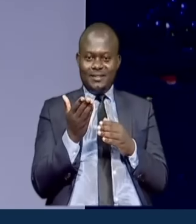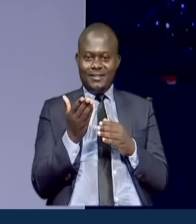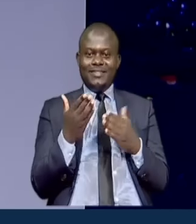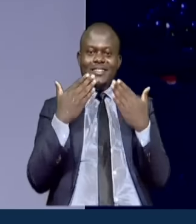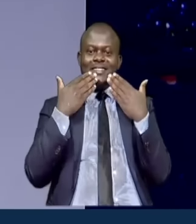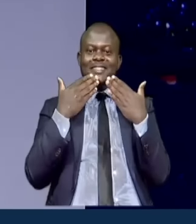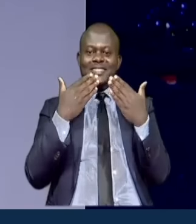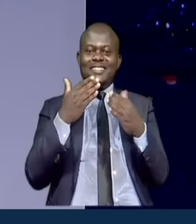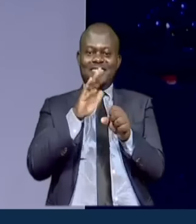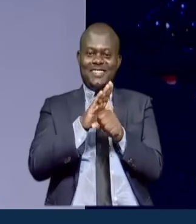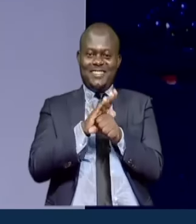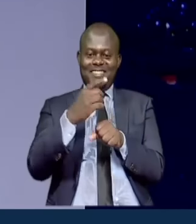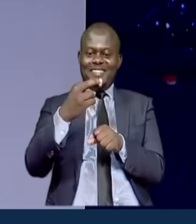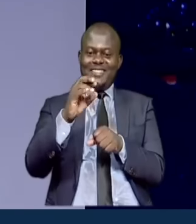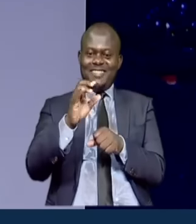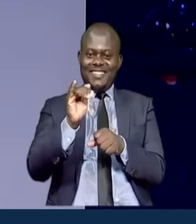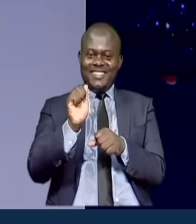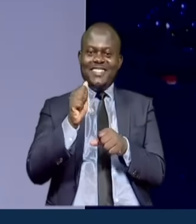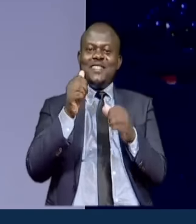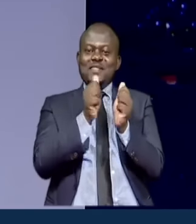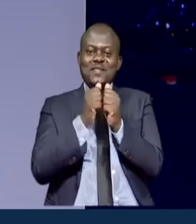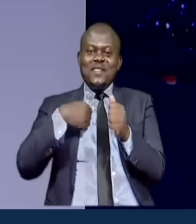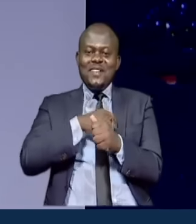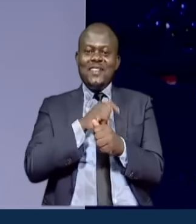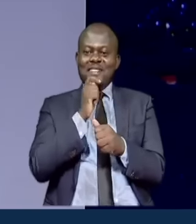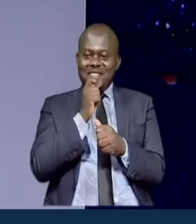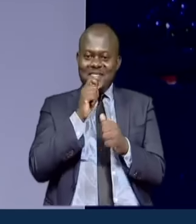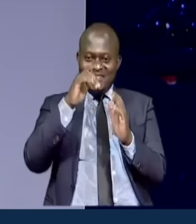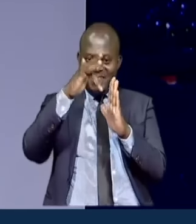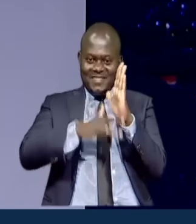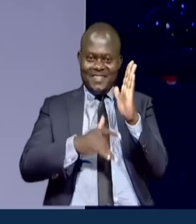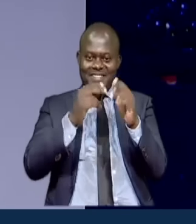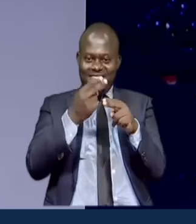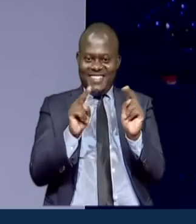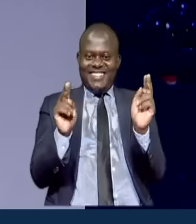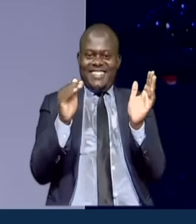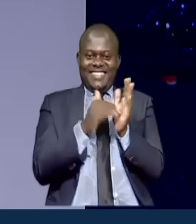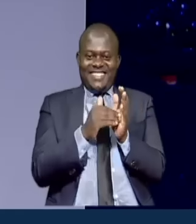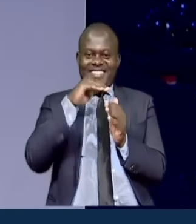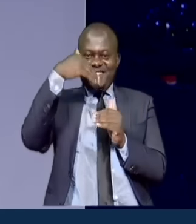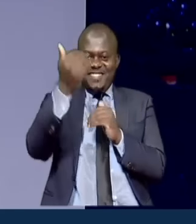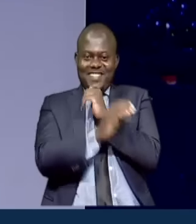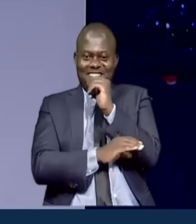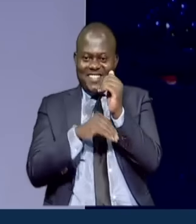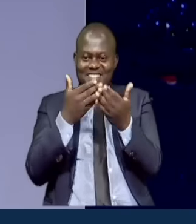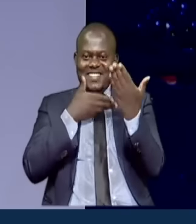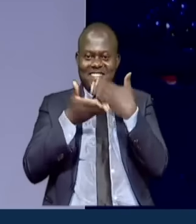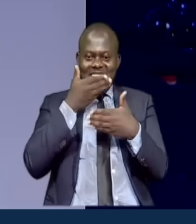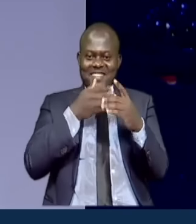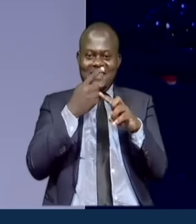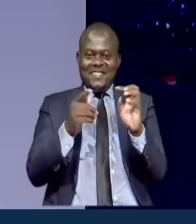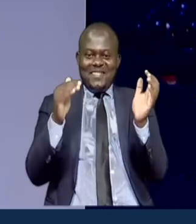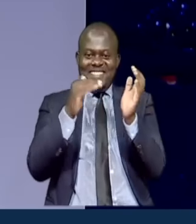Arakoze cyane Gloria Mukamabano kwabanye muri aya makuru arambuye ndetse n'incamake ndetse nayo hanze twaganiriye